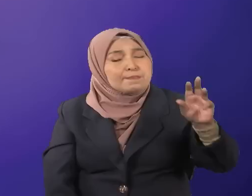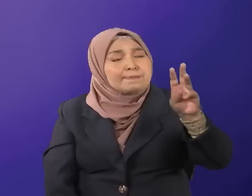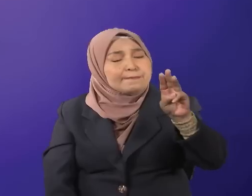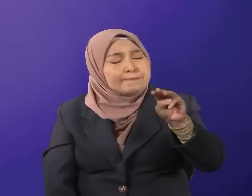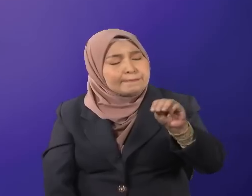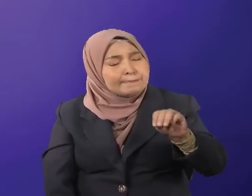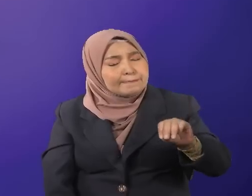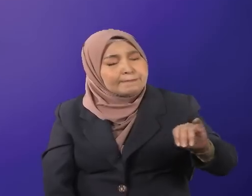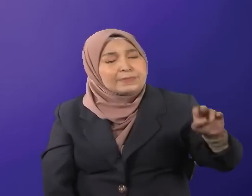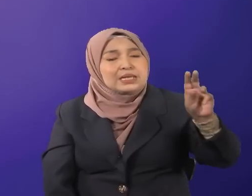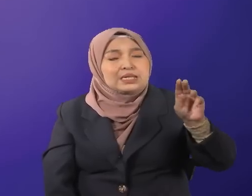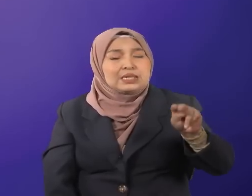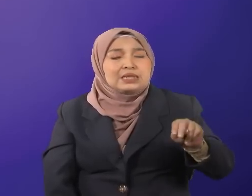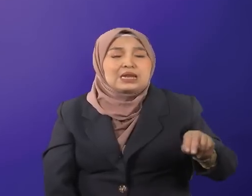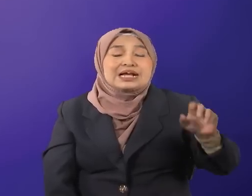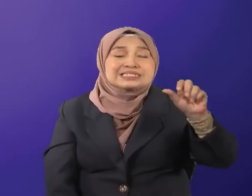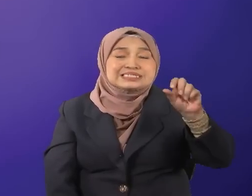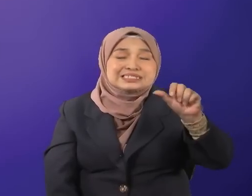بِخَيْرٍ مِّنْ